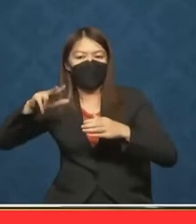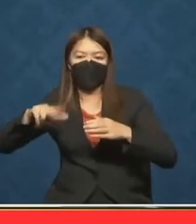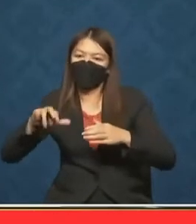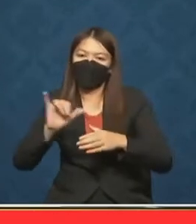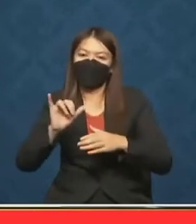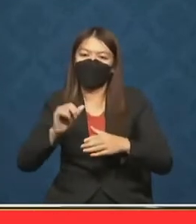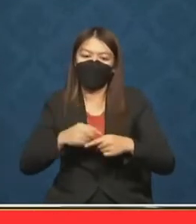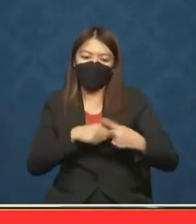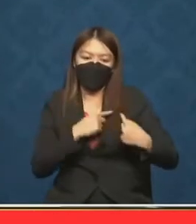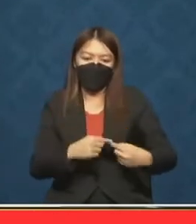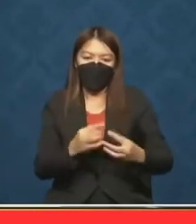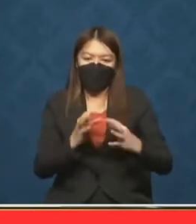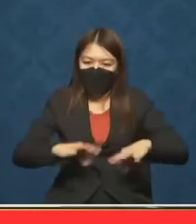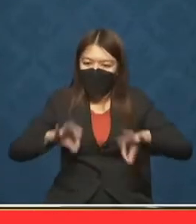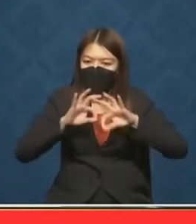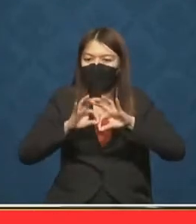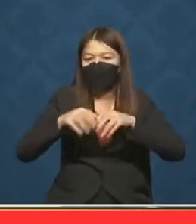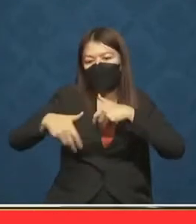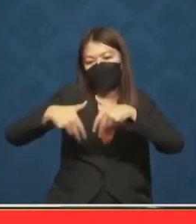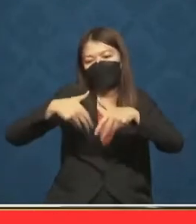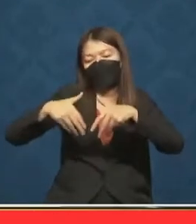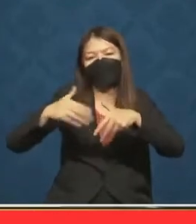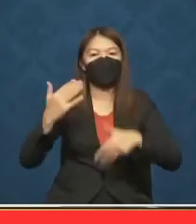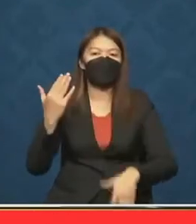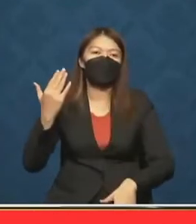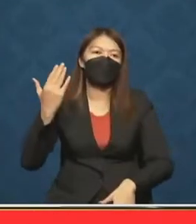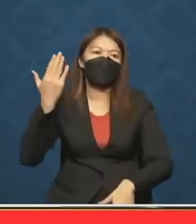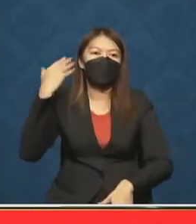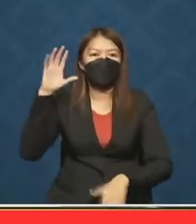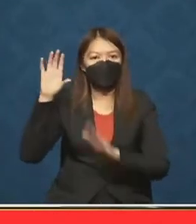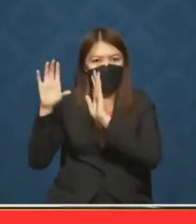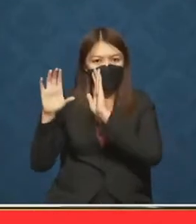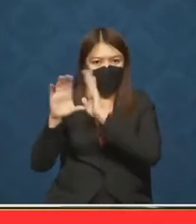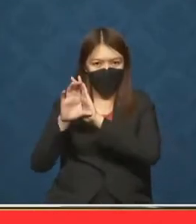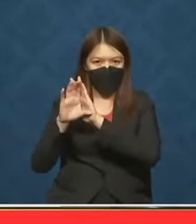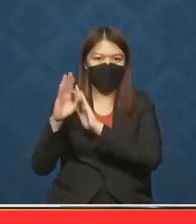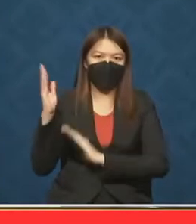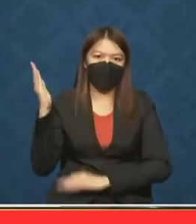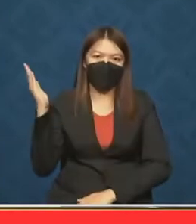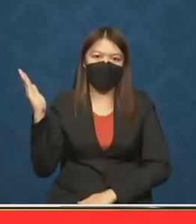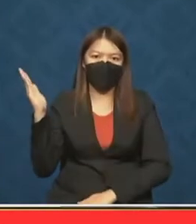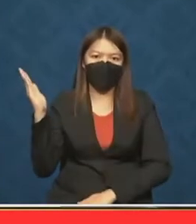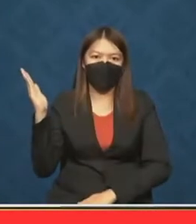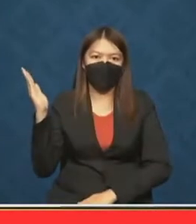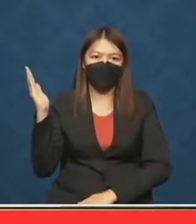คื ประชาชน ที่ เคย บริหาร ประเทศ มา แล้วขอ รป นะครับ